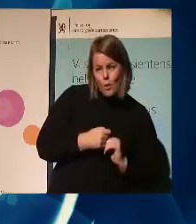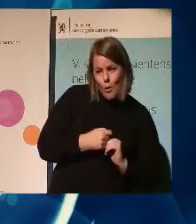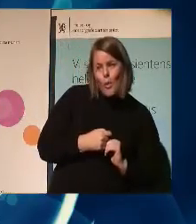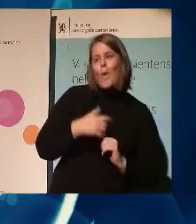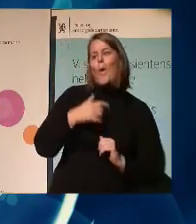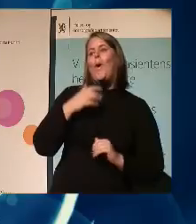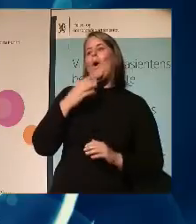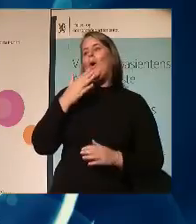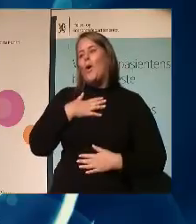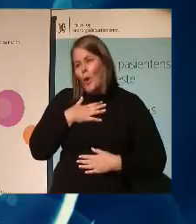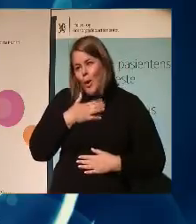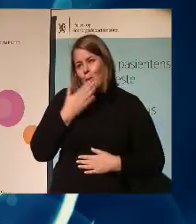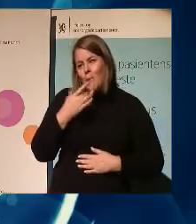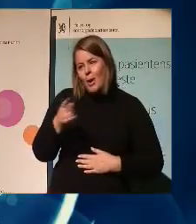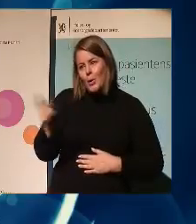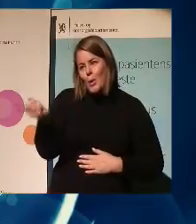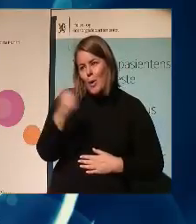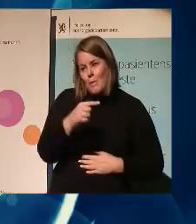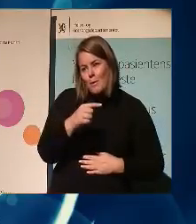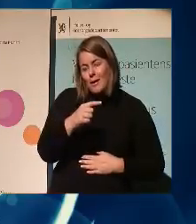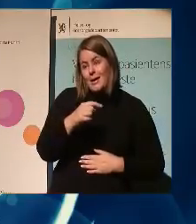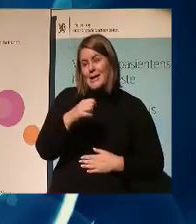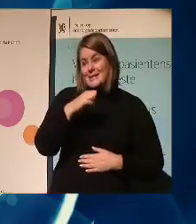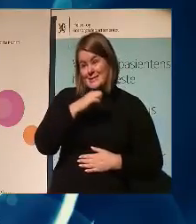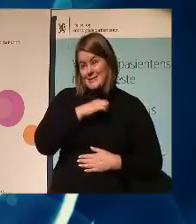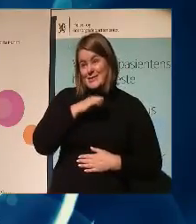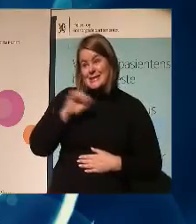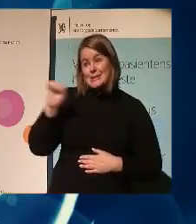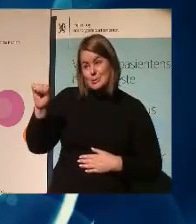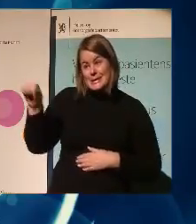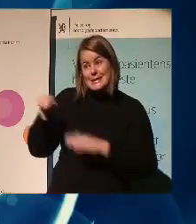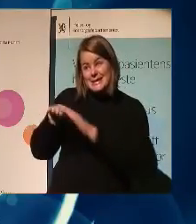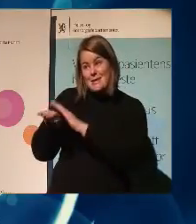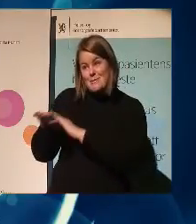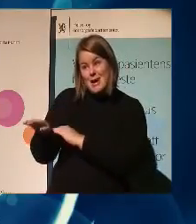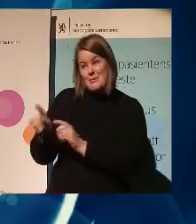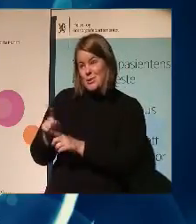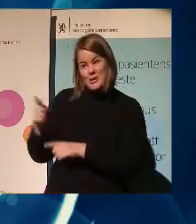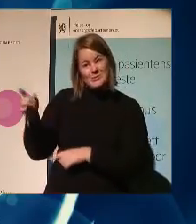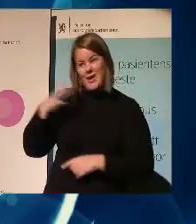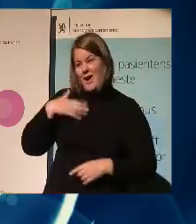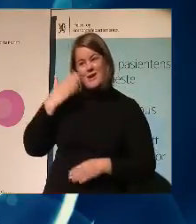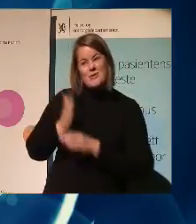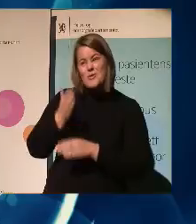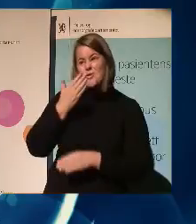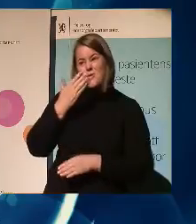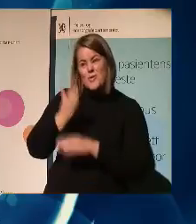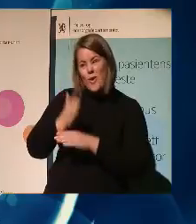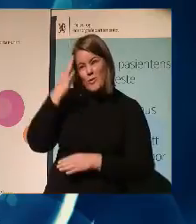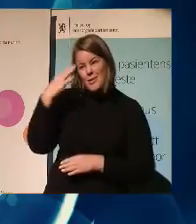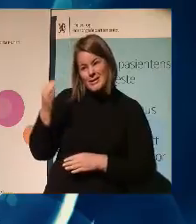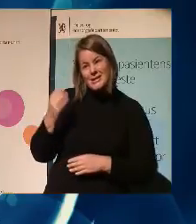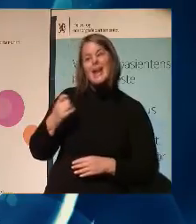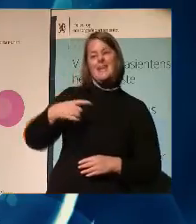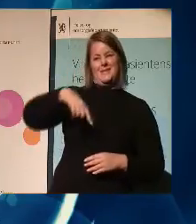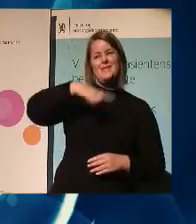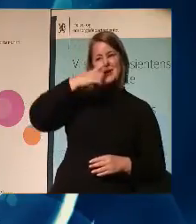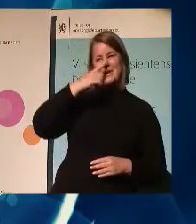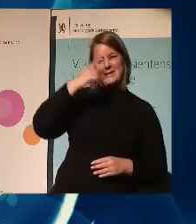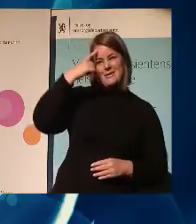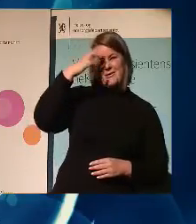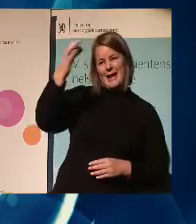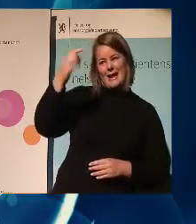kom. For hadde du vært der du var, så hadde ikke de hatt kompetanse til å hjelpe deg. Det vi som flinke.